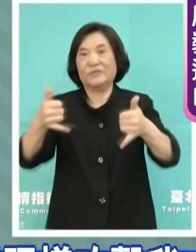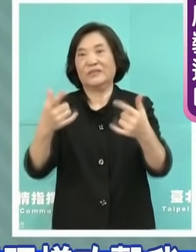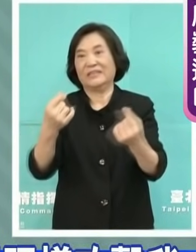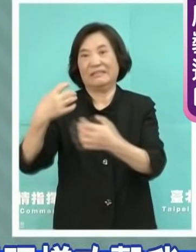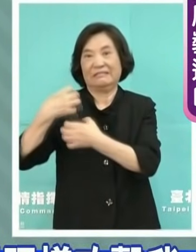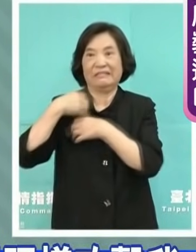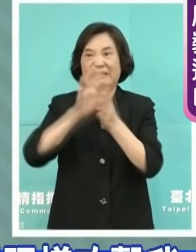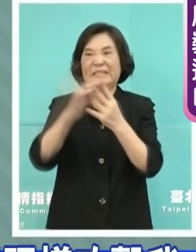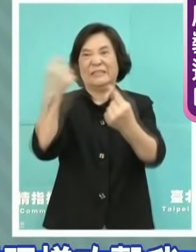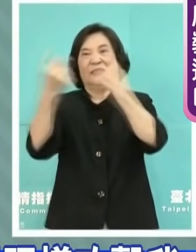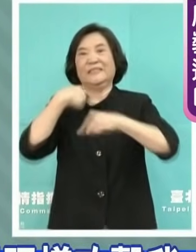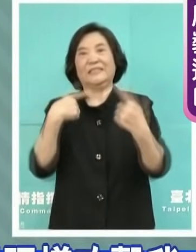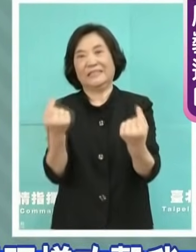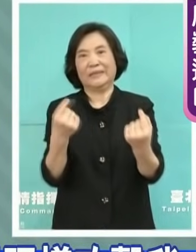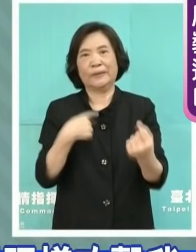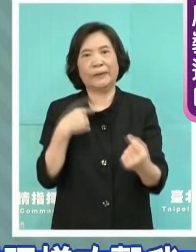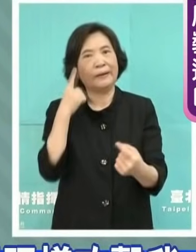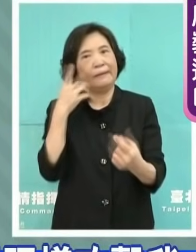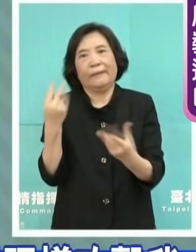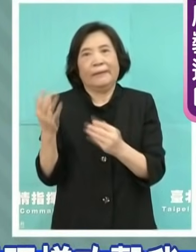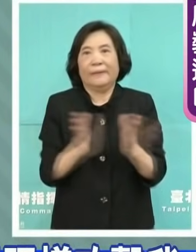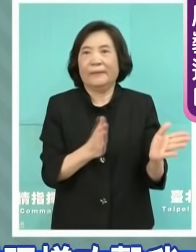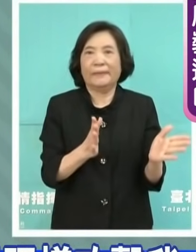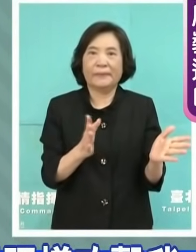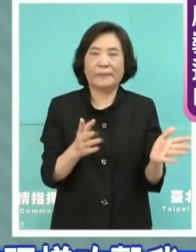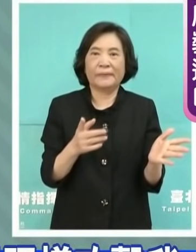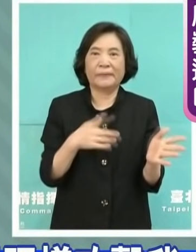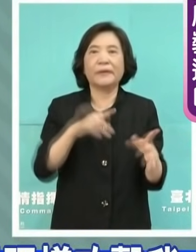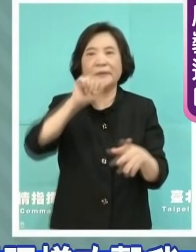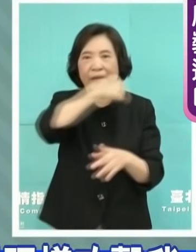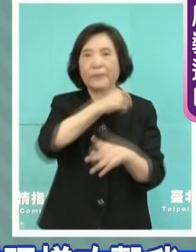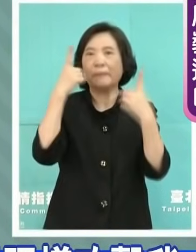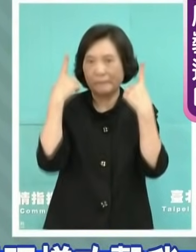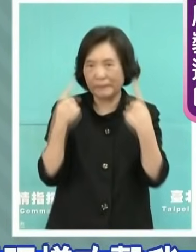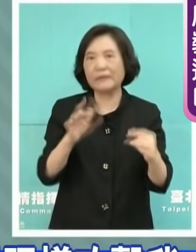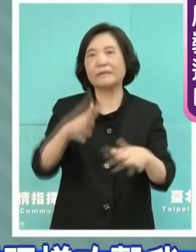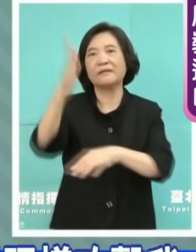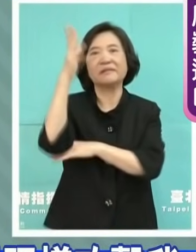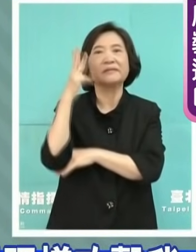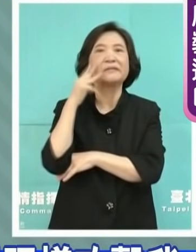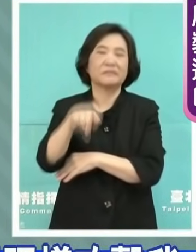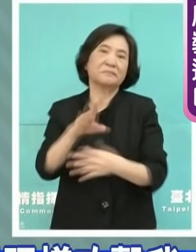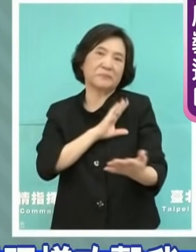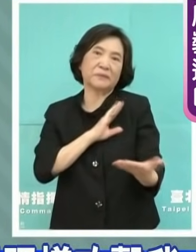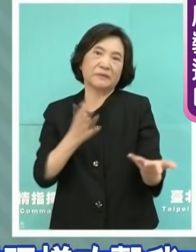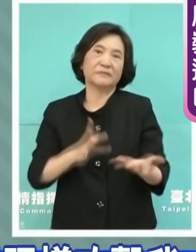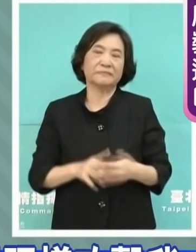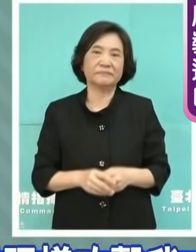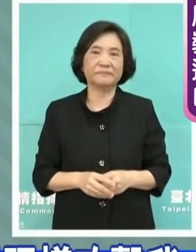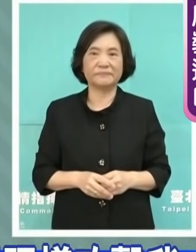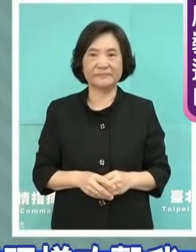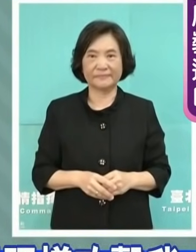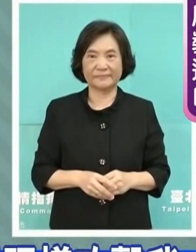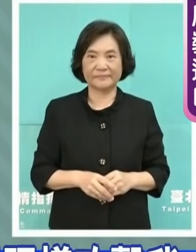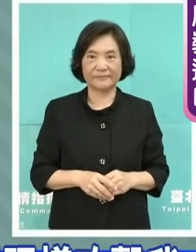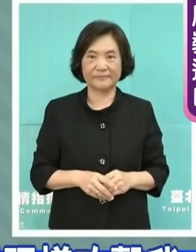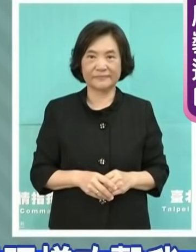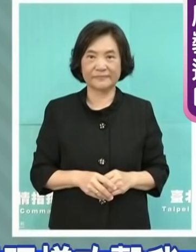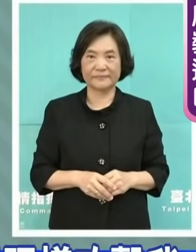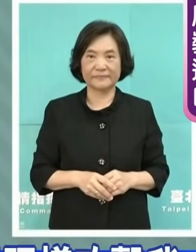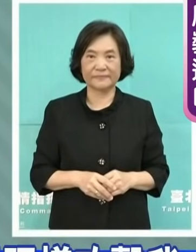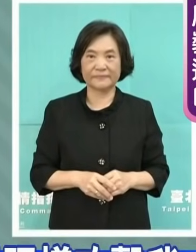照样修理我？说那也没办法，那个反正台湾目前的政治情况就是这样了。主要是因为